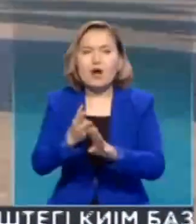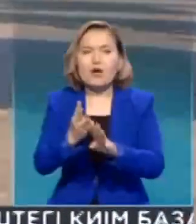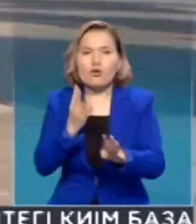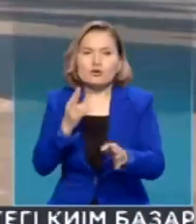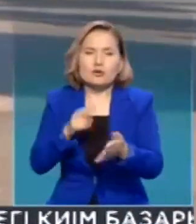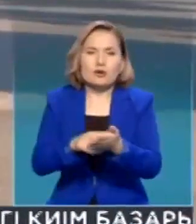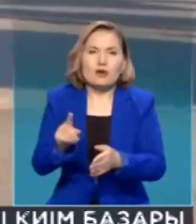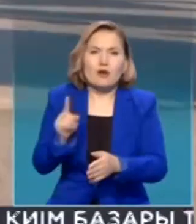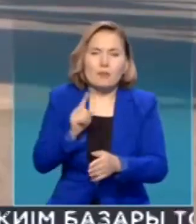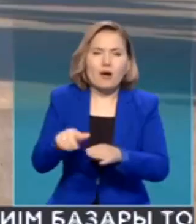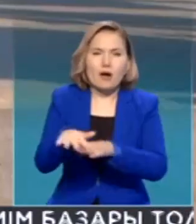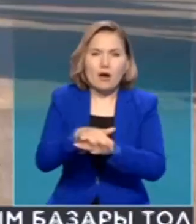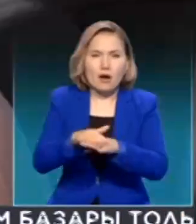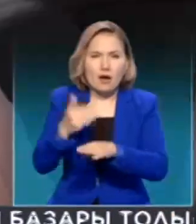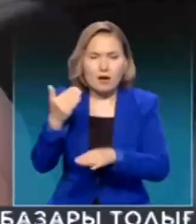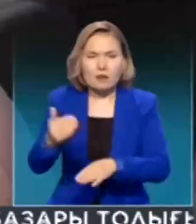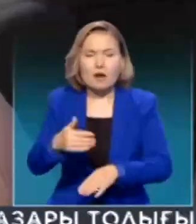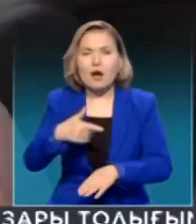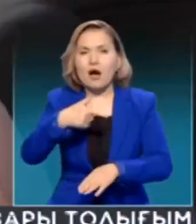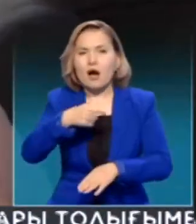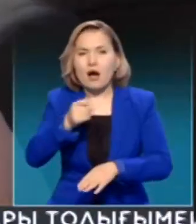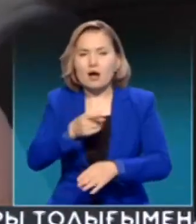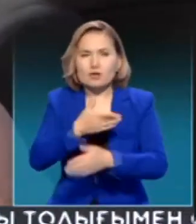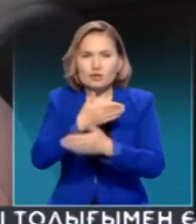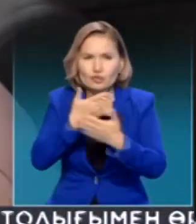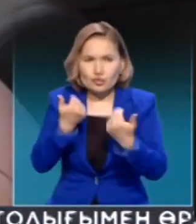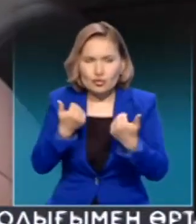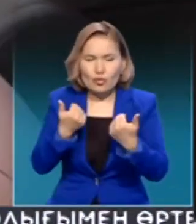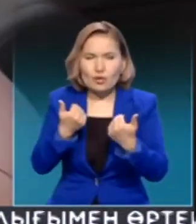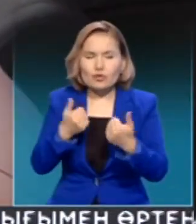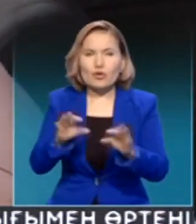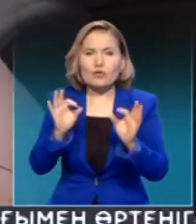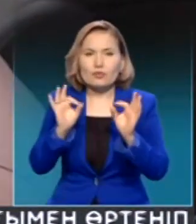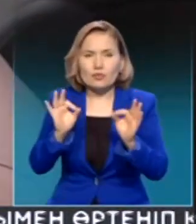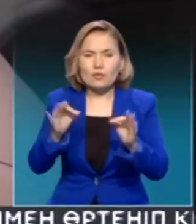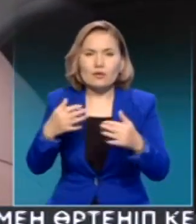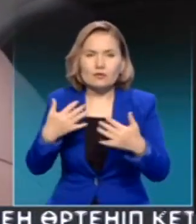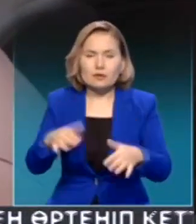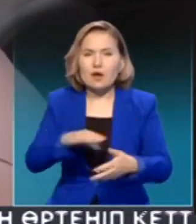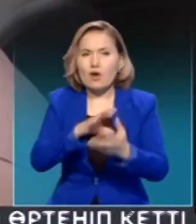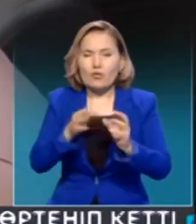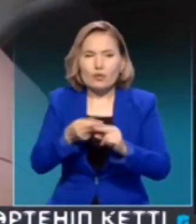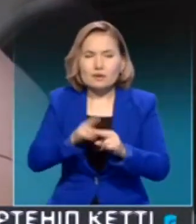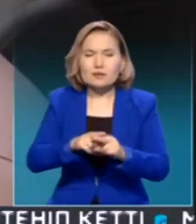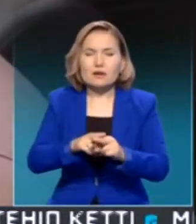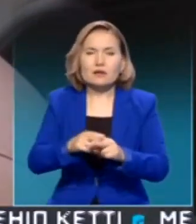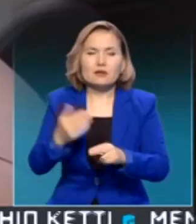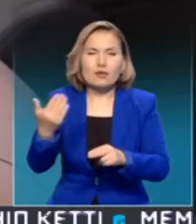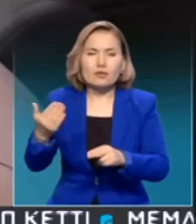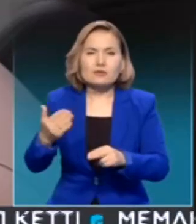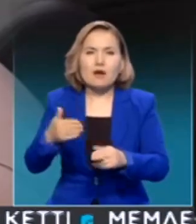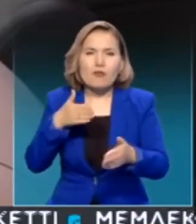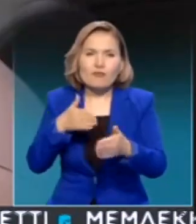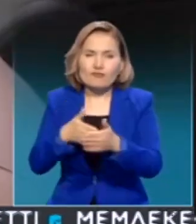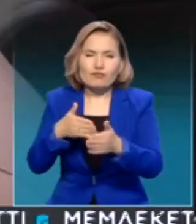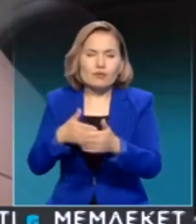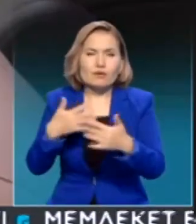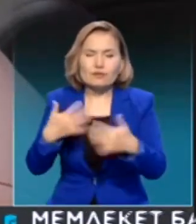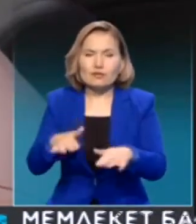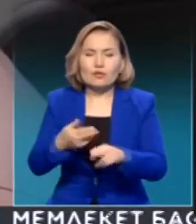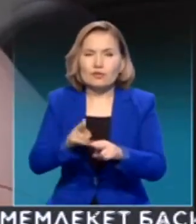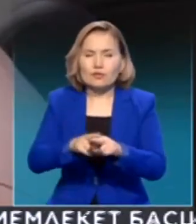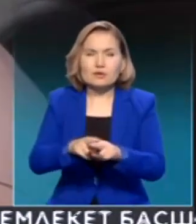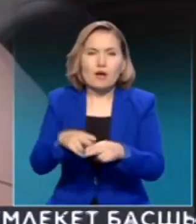сонар кезекке тұру керек. Газ дәл қазір вообще жоқ қой, нөл болып жатыр. Барлық жерде лимит, оның өзіне болған өзіне де лимит қойып салған 1000